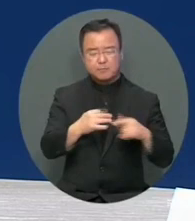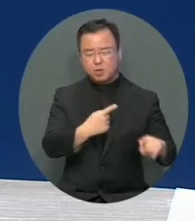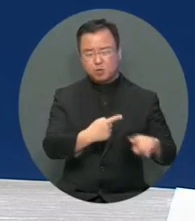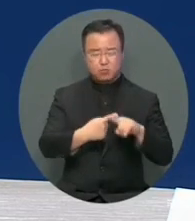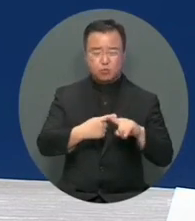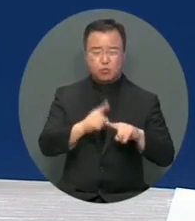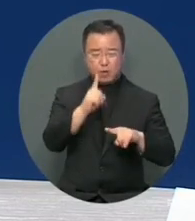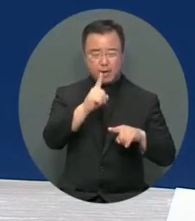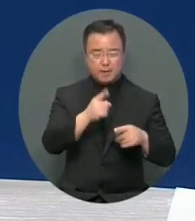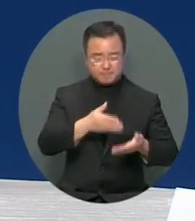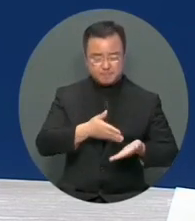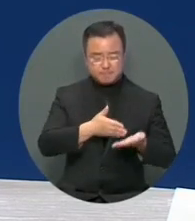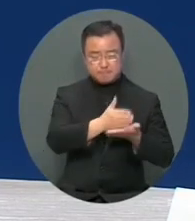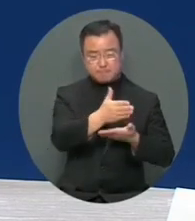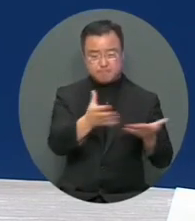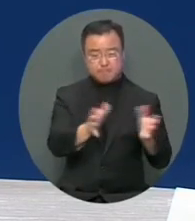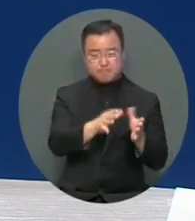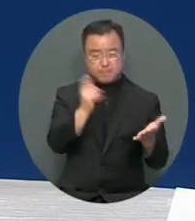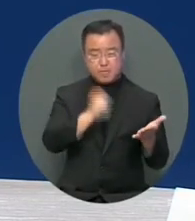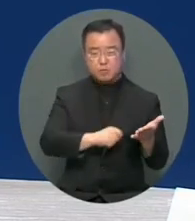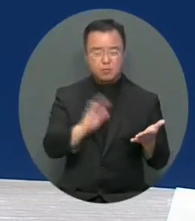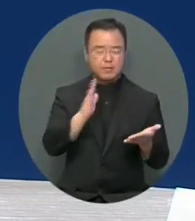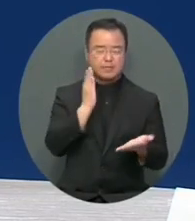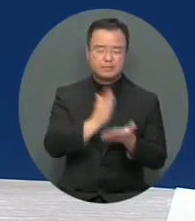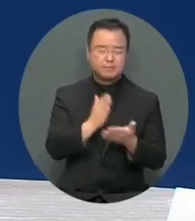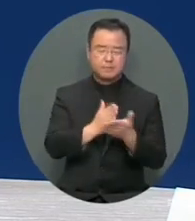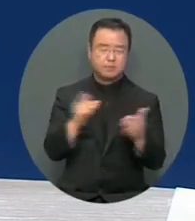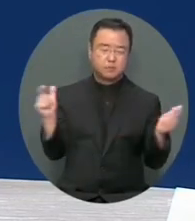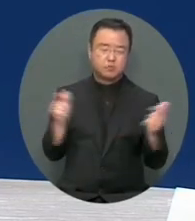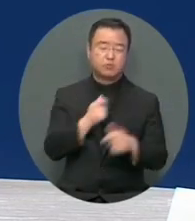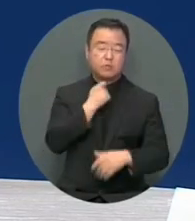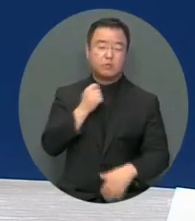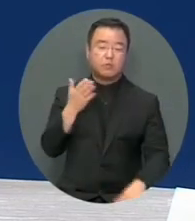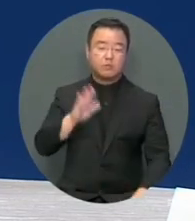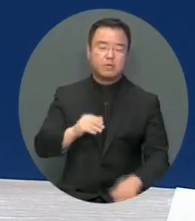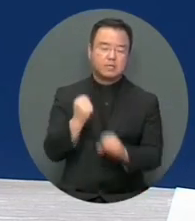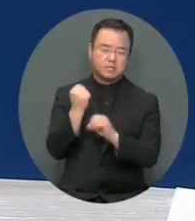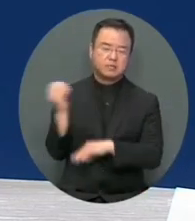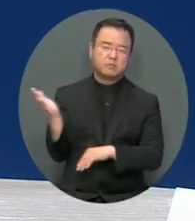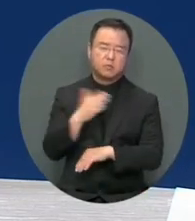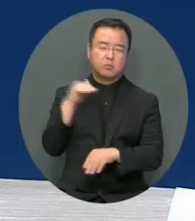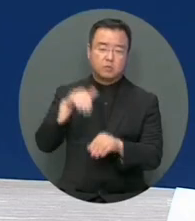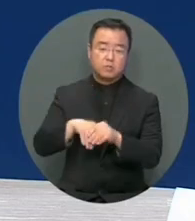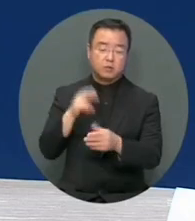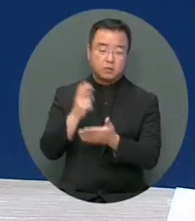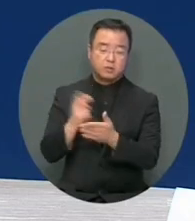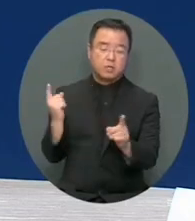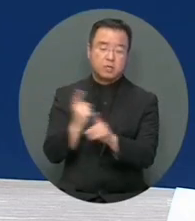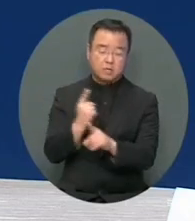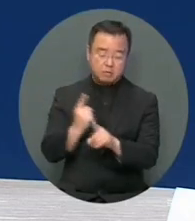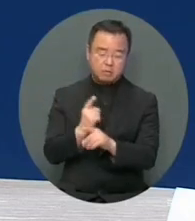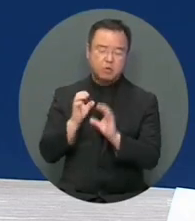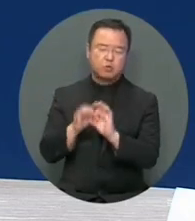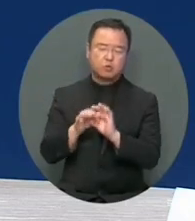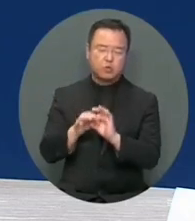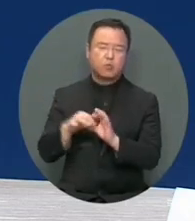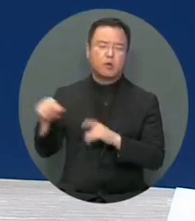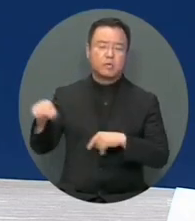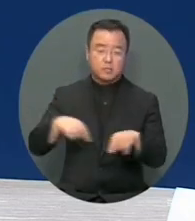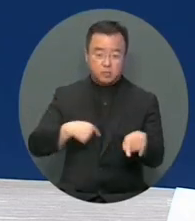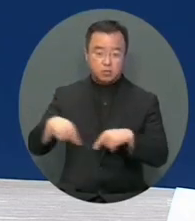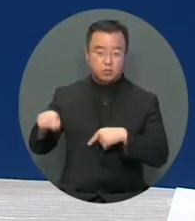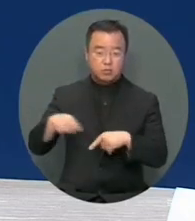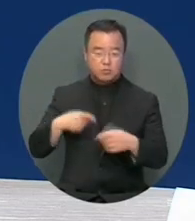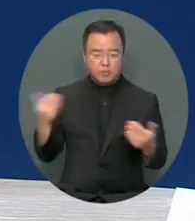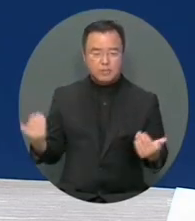노력을 기울이겠습니다만은 근본적으로는 선거제 개편을 통해서 정치를 이런